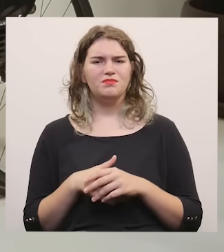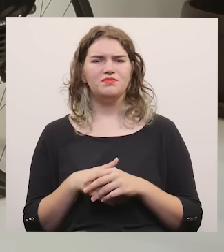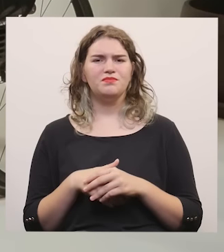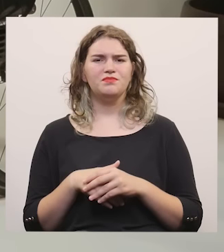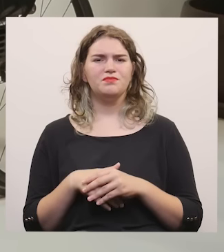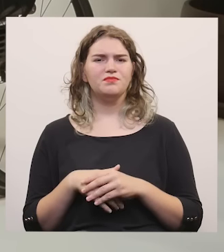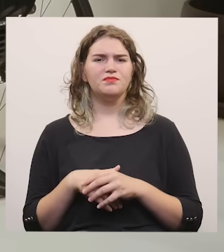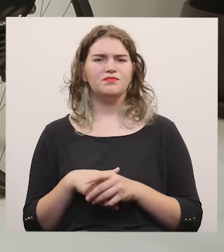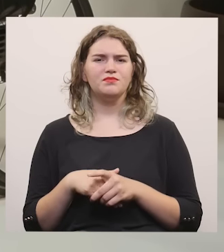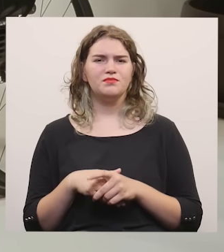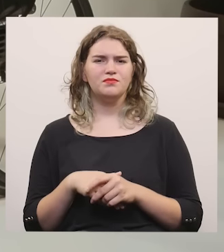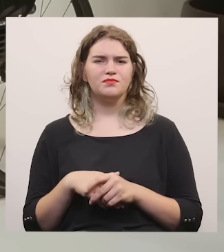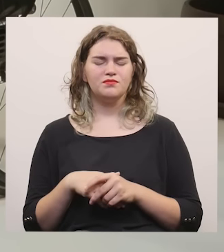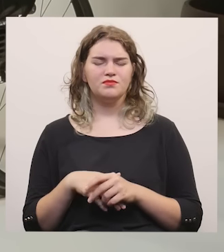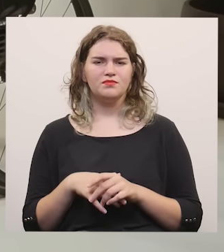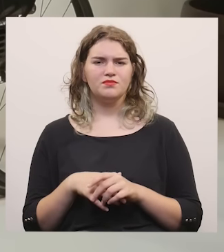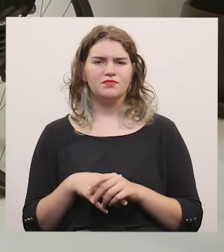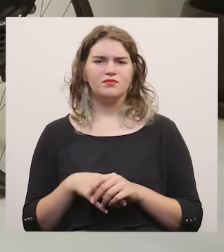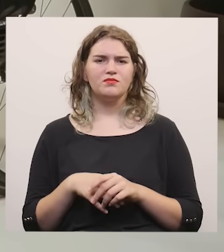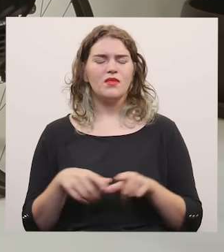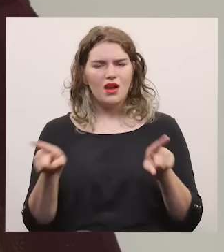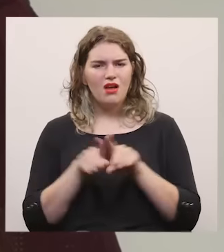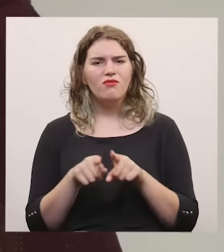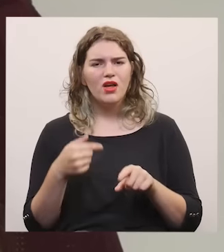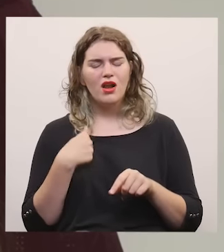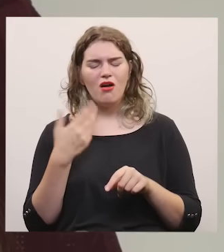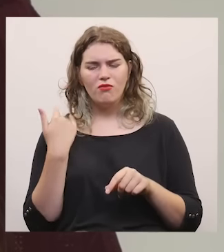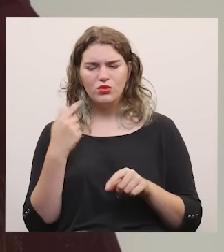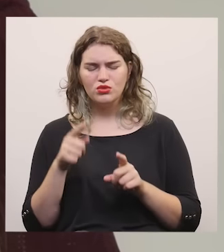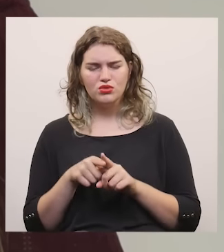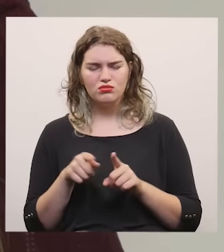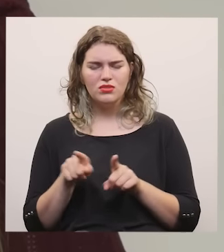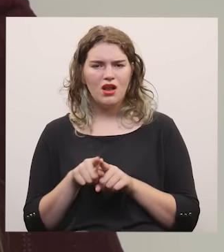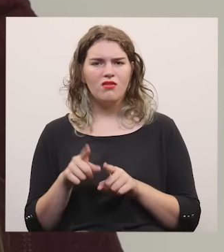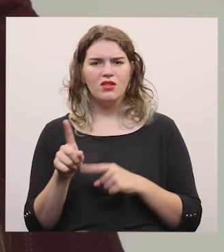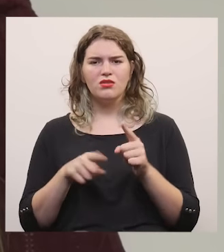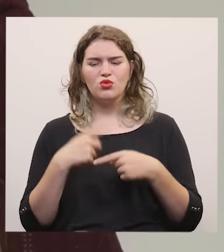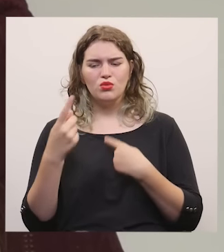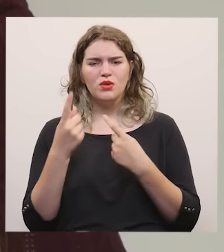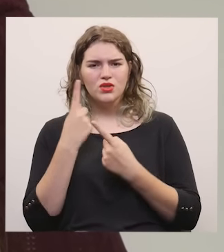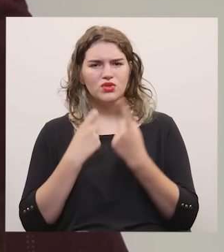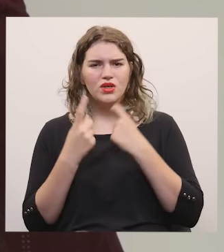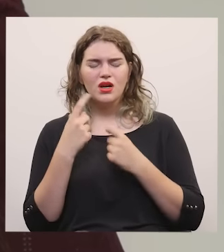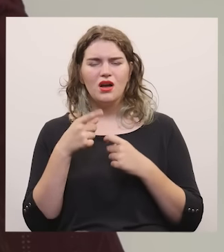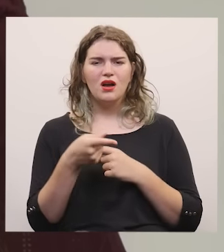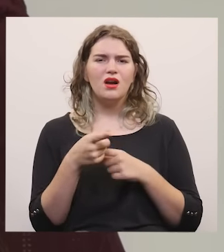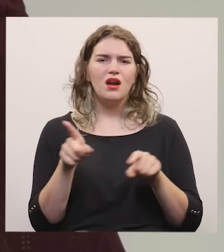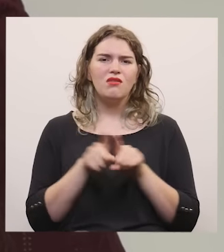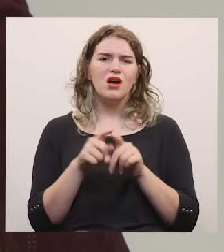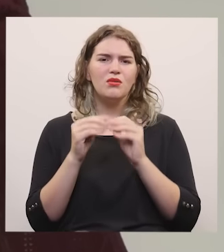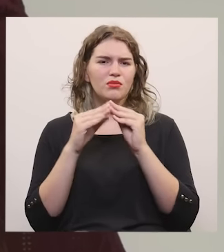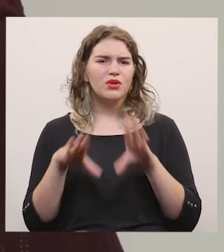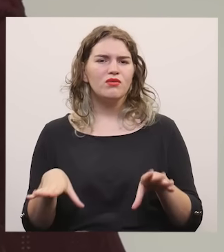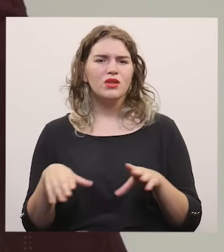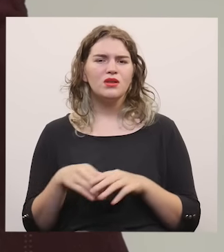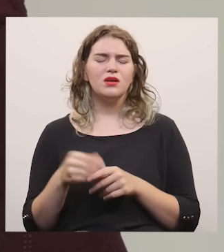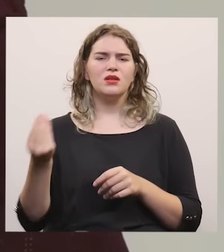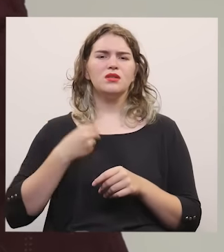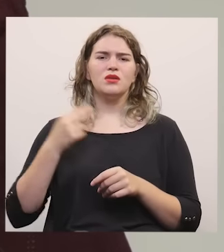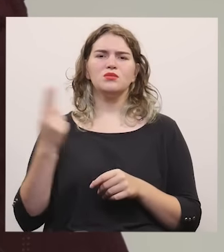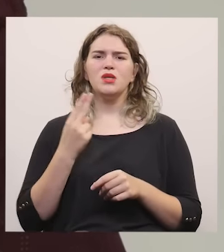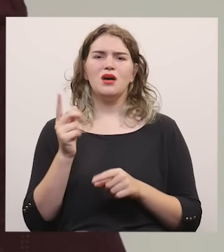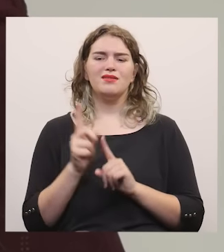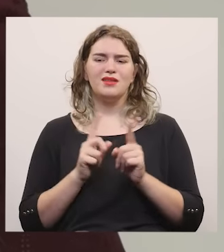Nu-i mulțumim lui Dumnezeu. Așa am fost și eu până acum. Deci, prin încercarea aceasta și eu văd încercarea aceasta ca o binecuvântare dată